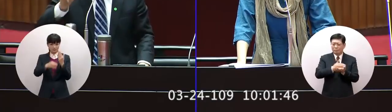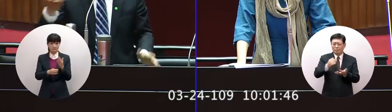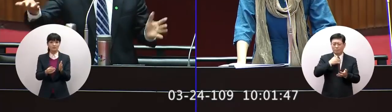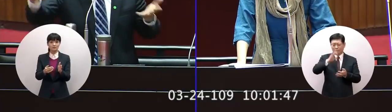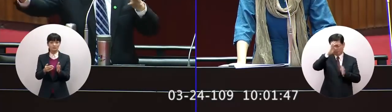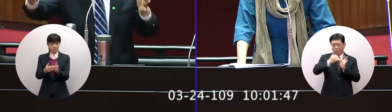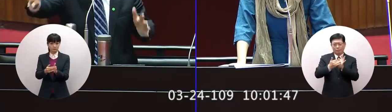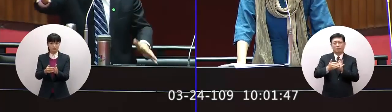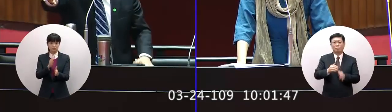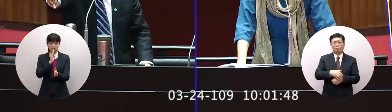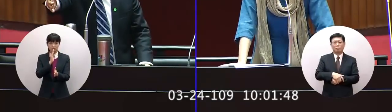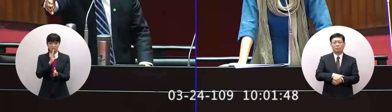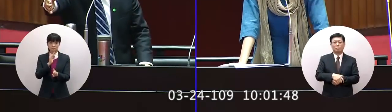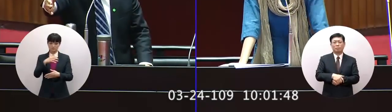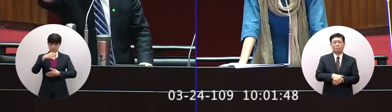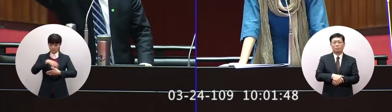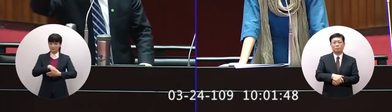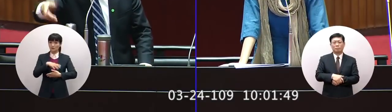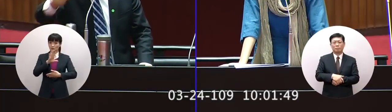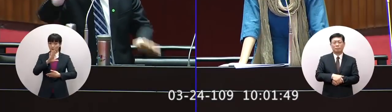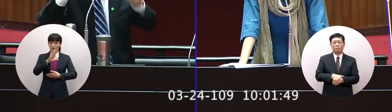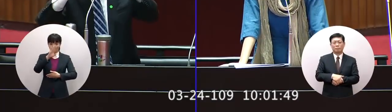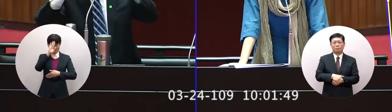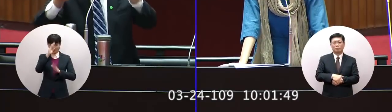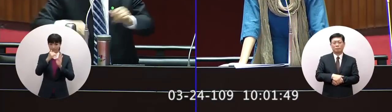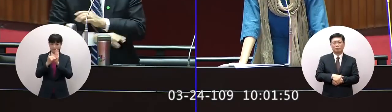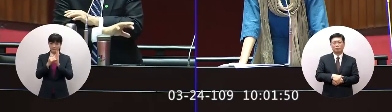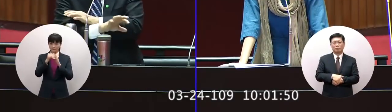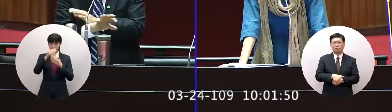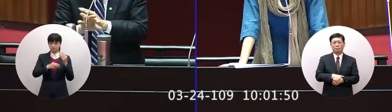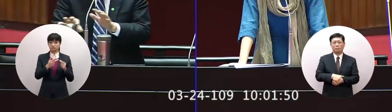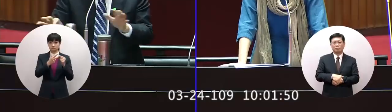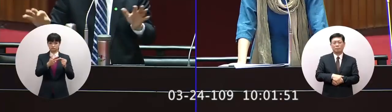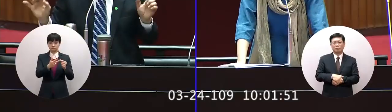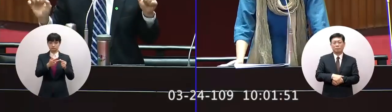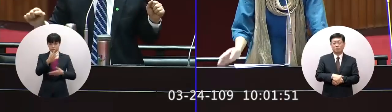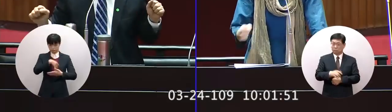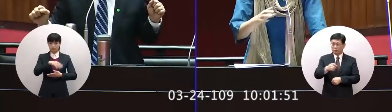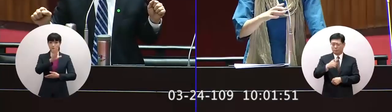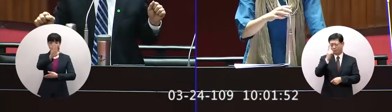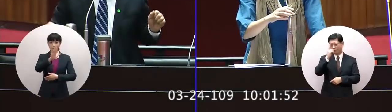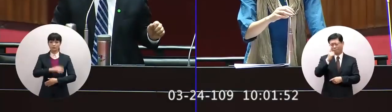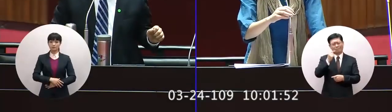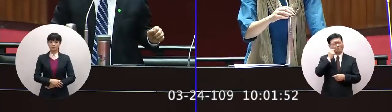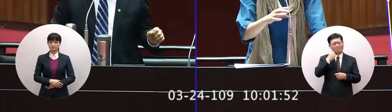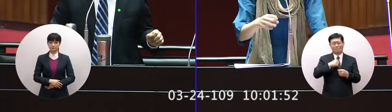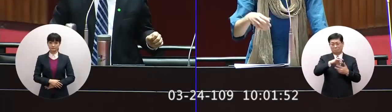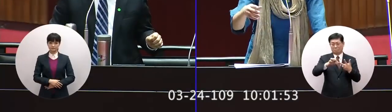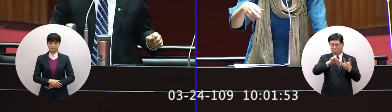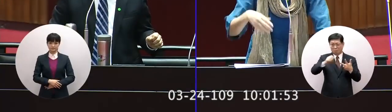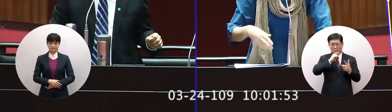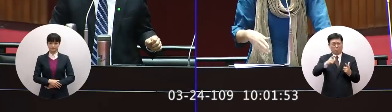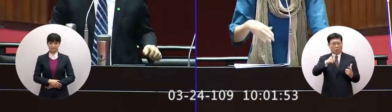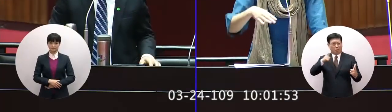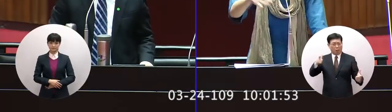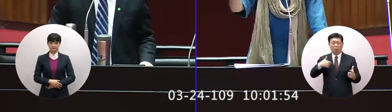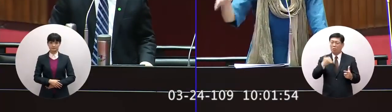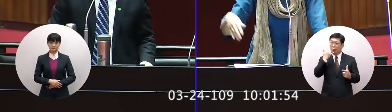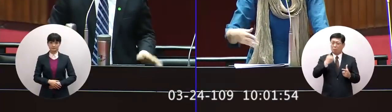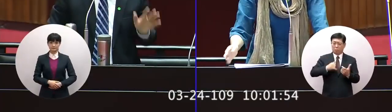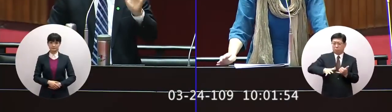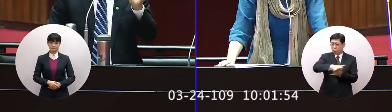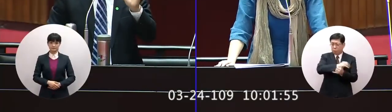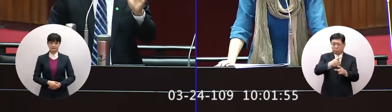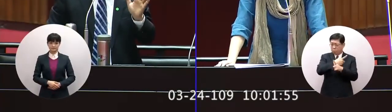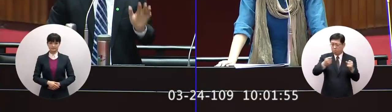防疫条例嘛， 那个里面就有防疫啊，里面第七条就可以做。 那你不可能把第七条无限上纲到说全